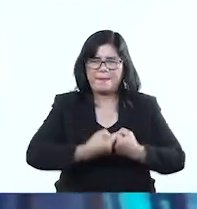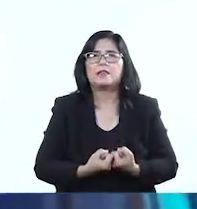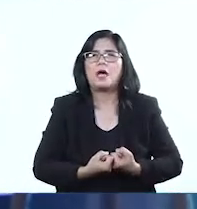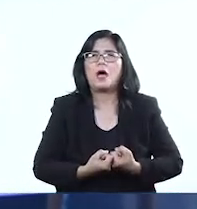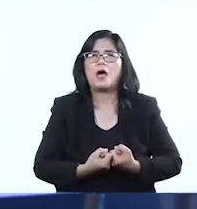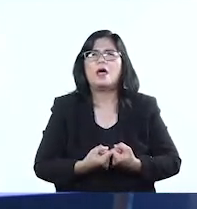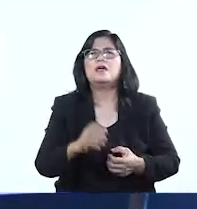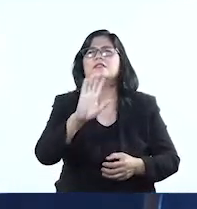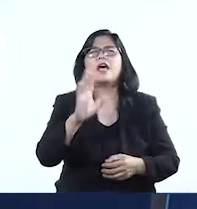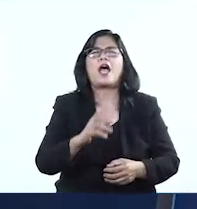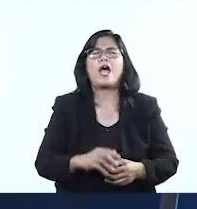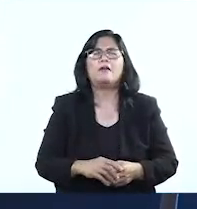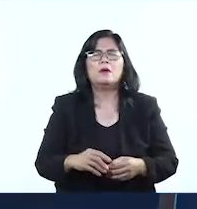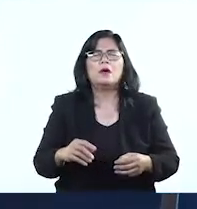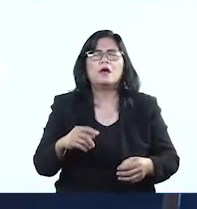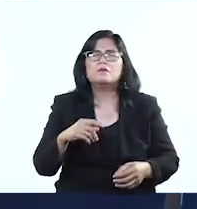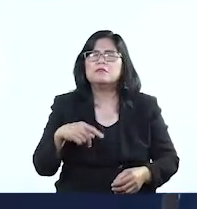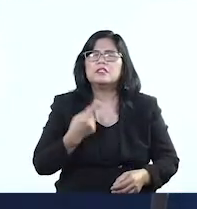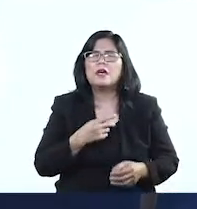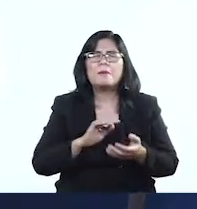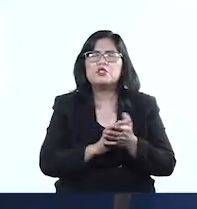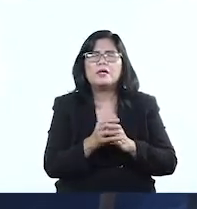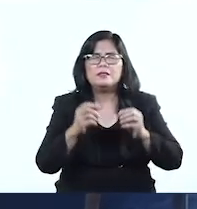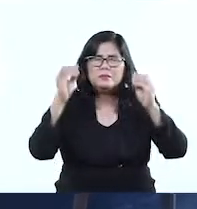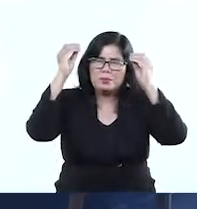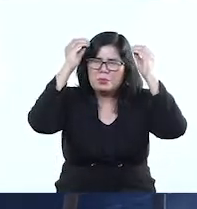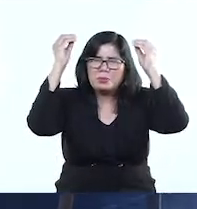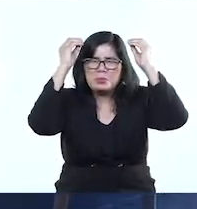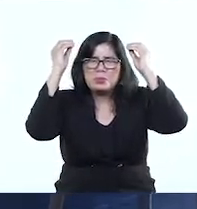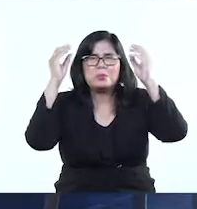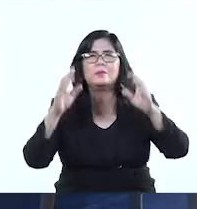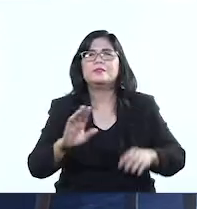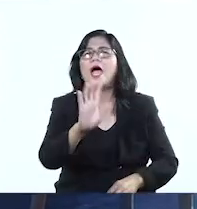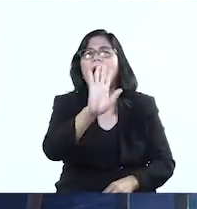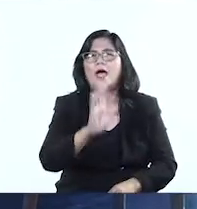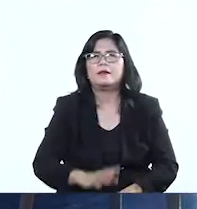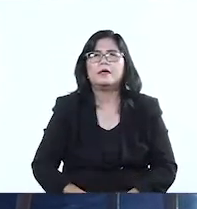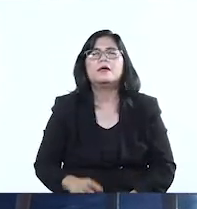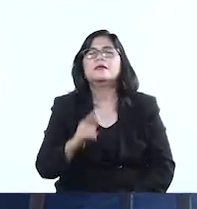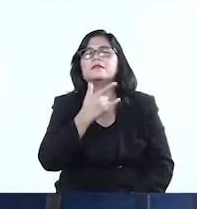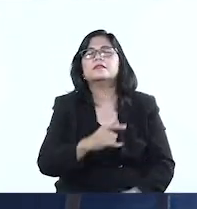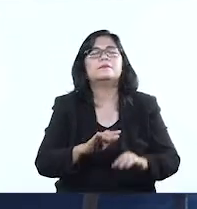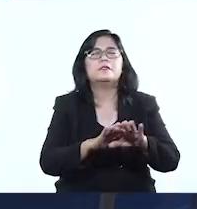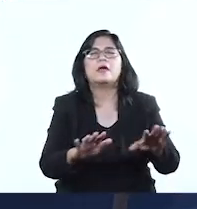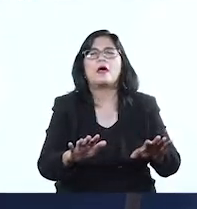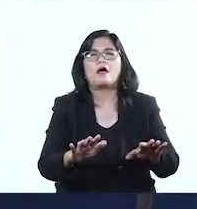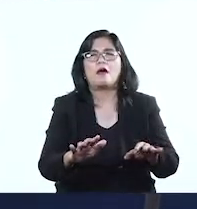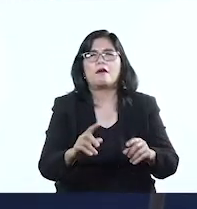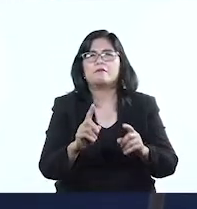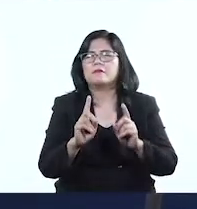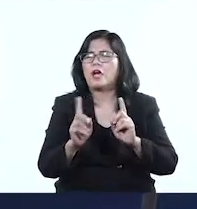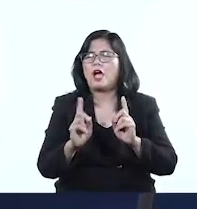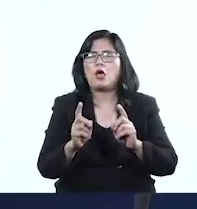Hai jangan sampai kita jadi orang yang stres bos Kalau kita stres hanya karena orang